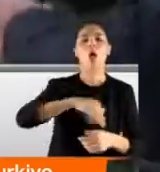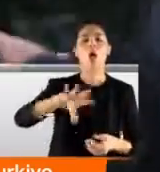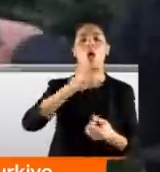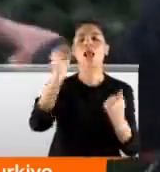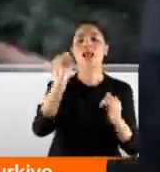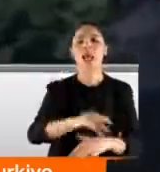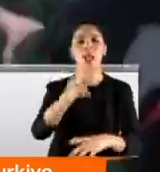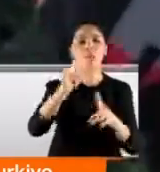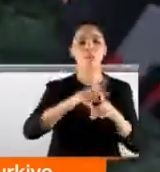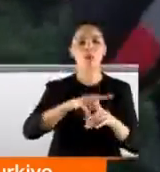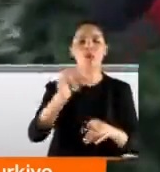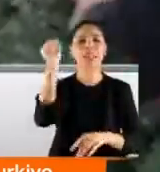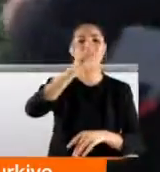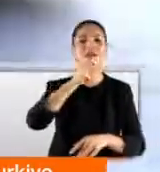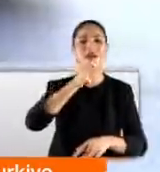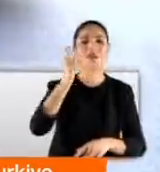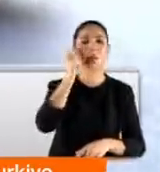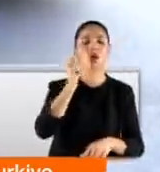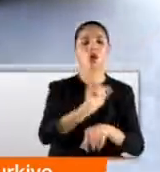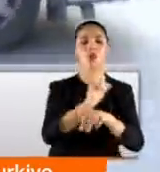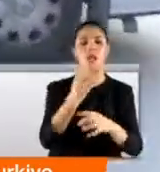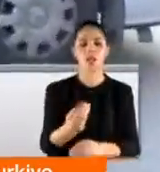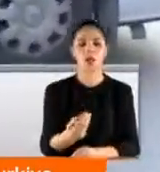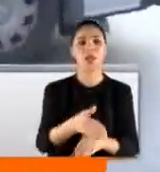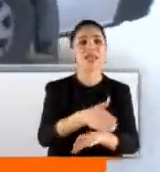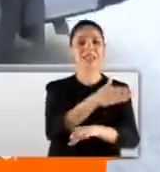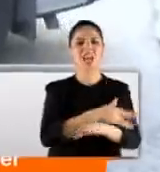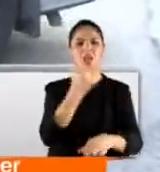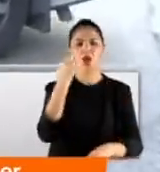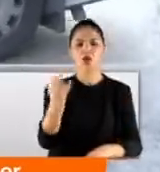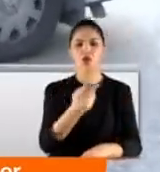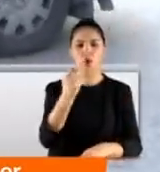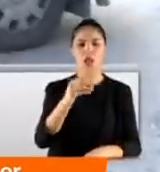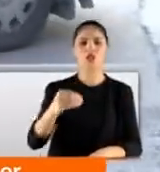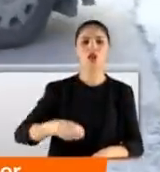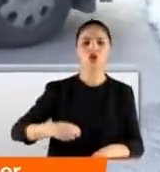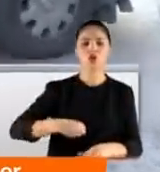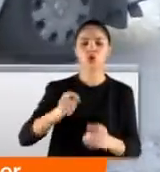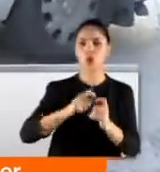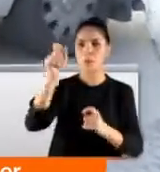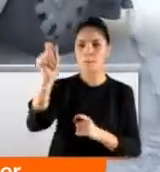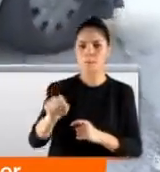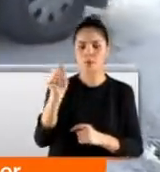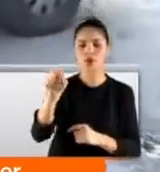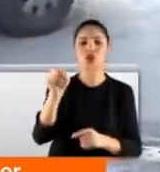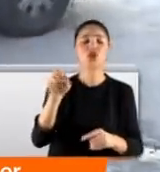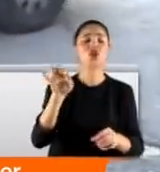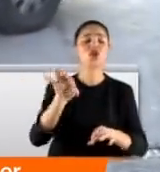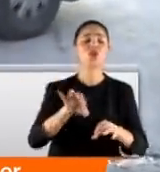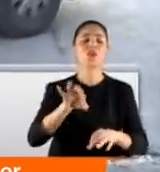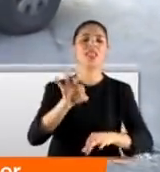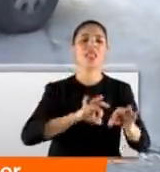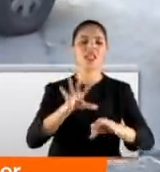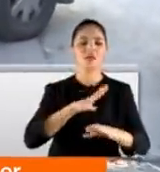polis ekipleri saldırganları gözaltına aldı. Daha önce dolandırıcılıkla da suçlanan şarkıcı Bulut Duman şimdi tedavi